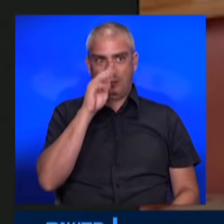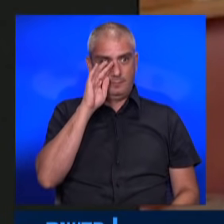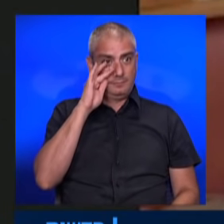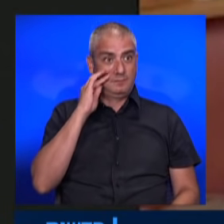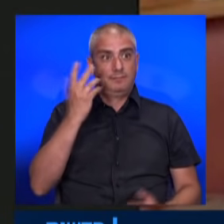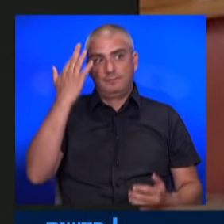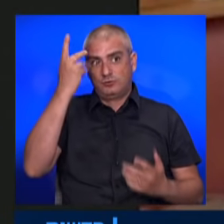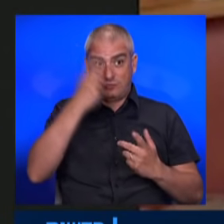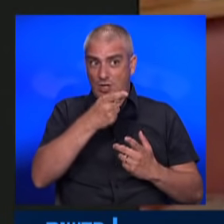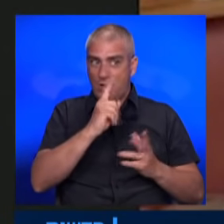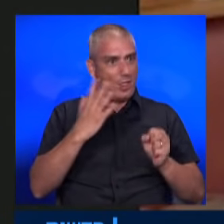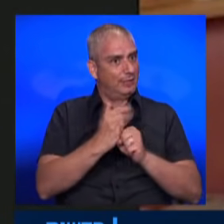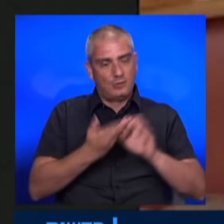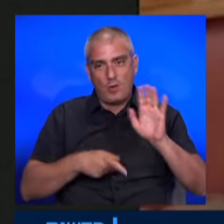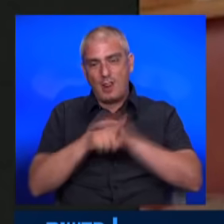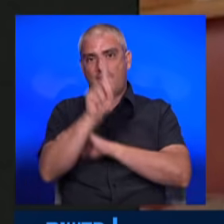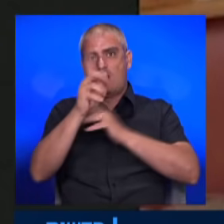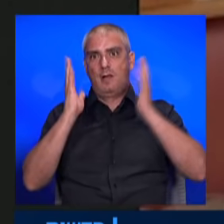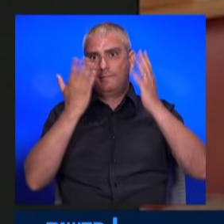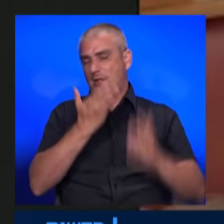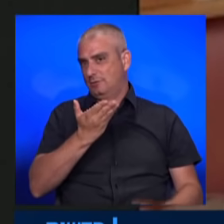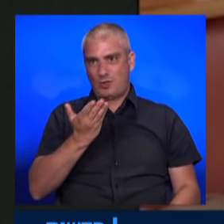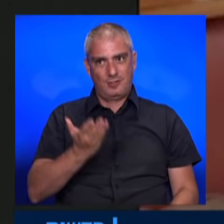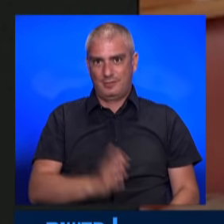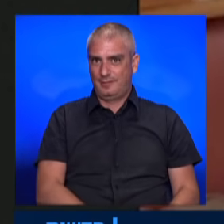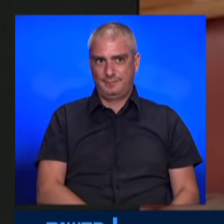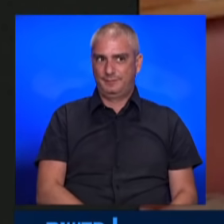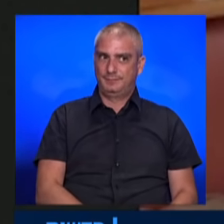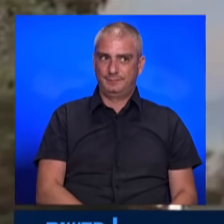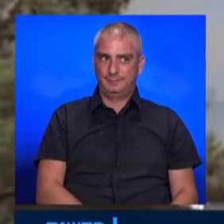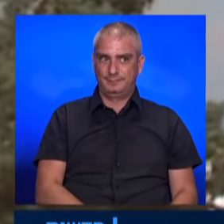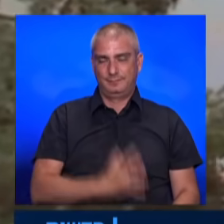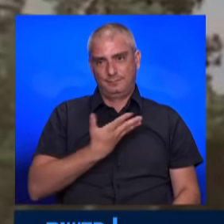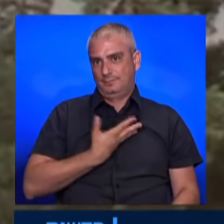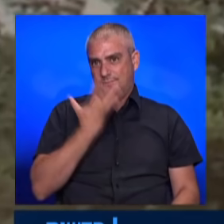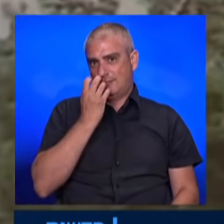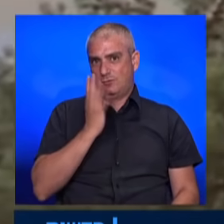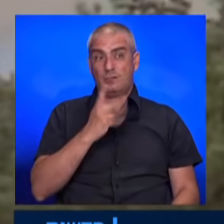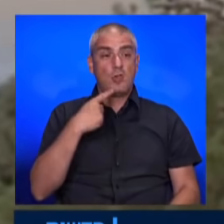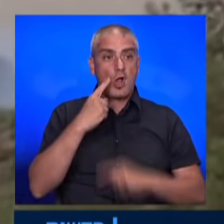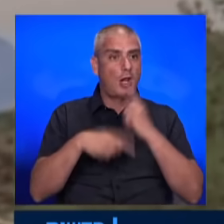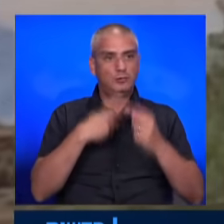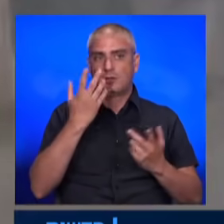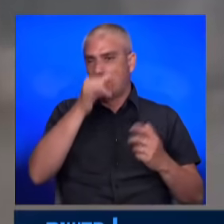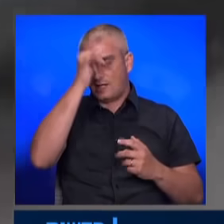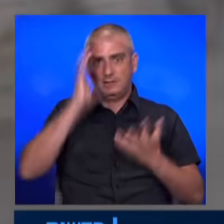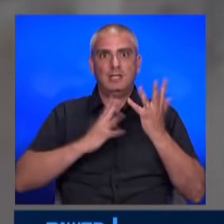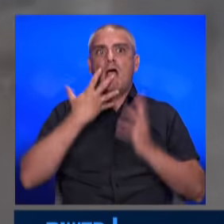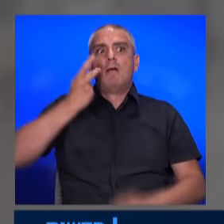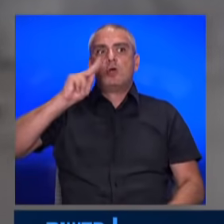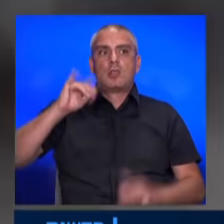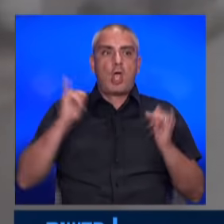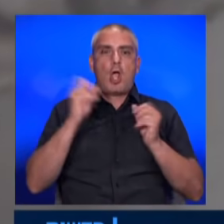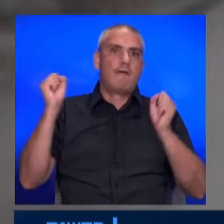תוכו ננדה דה. נינגי אוקלטה שתו איני קנה תוכה סונדה כותו אומו תו נה נקה. בכל שנה זה נראה שהקיץ בוער יותר והחורף